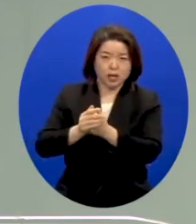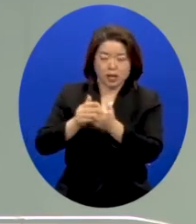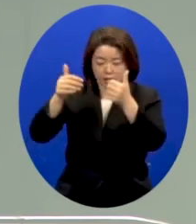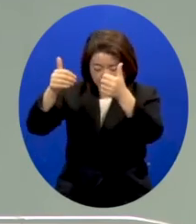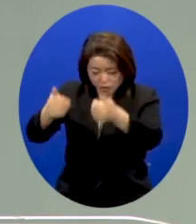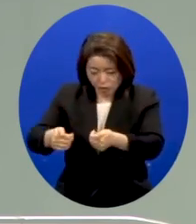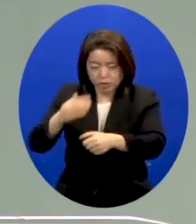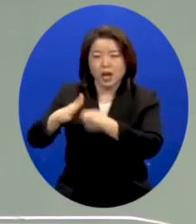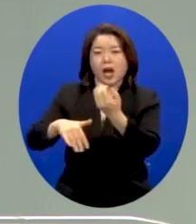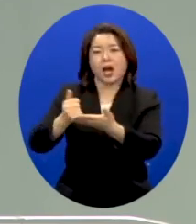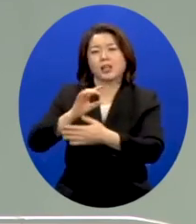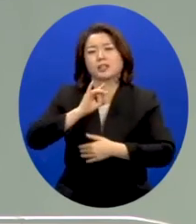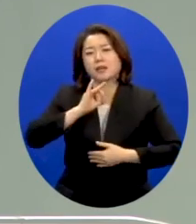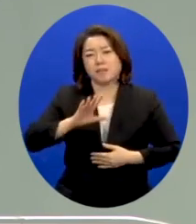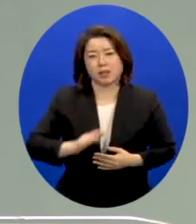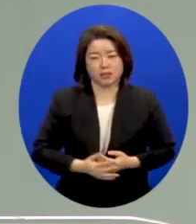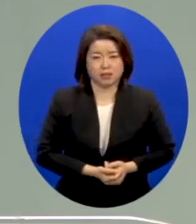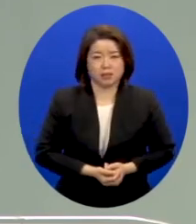해야되요